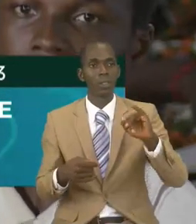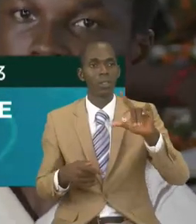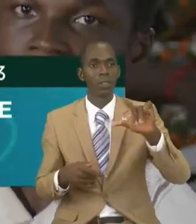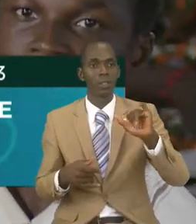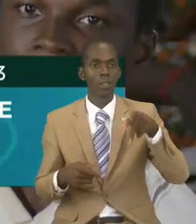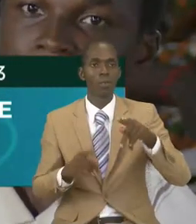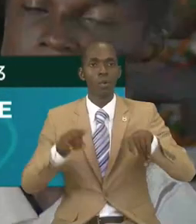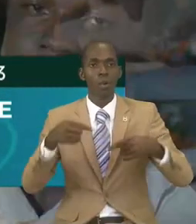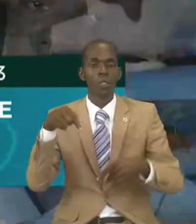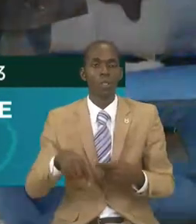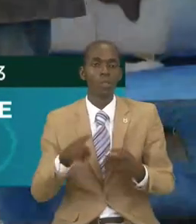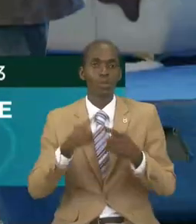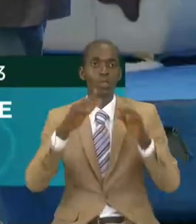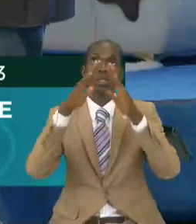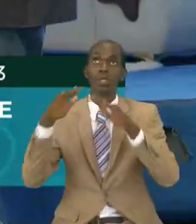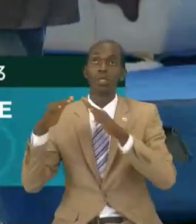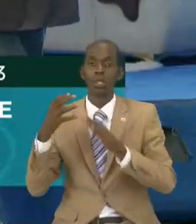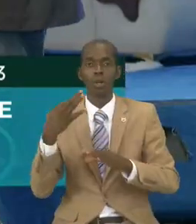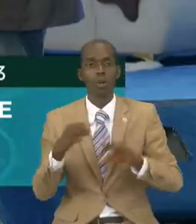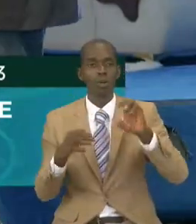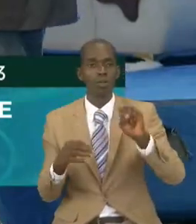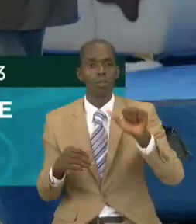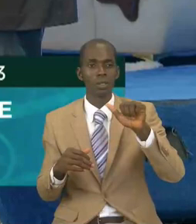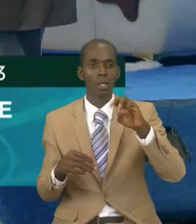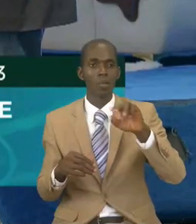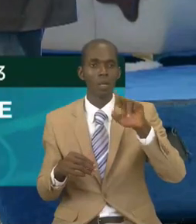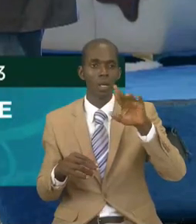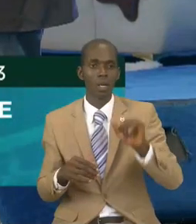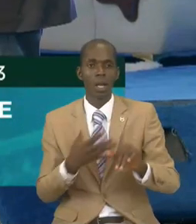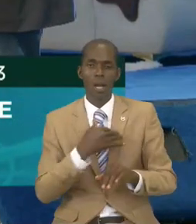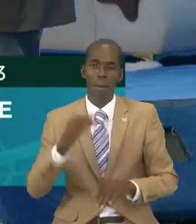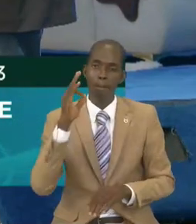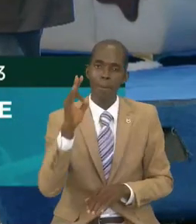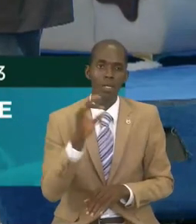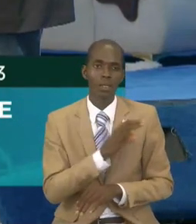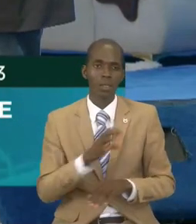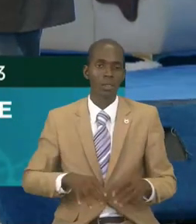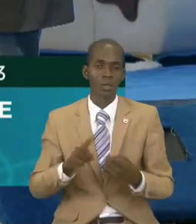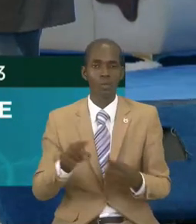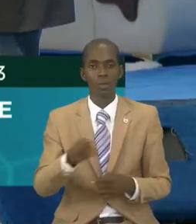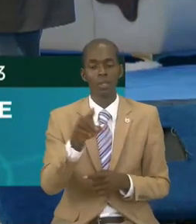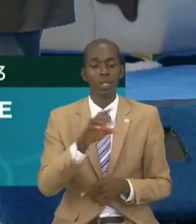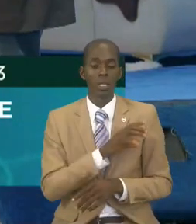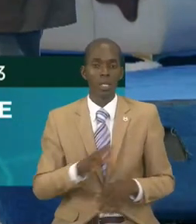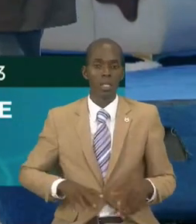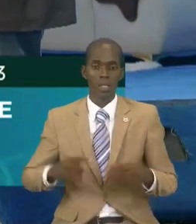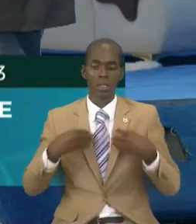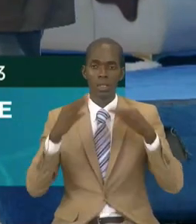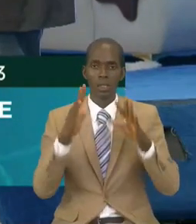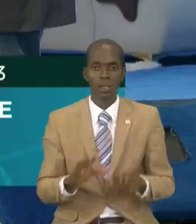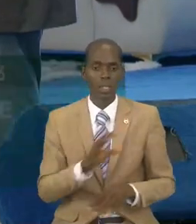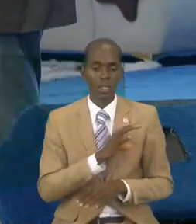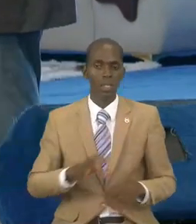Philippe, Actes 8, verset 5. Philippe étant descendu dans la ville de Samarie, prêcha le